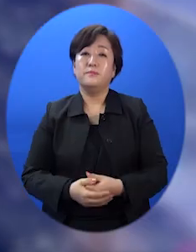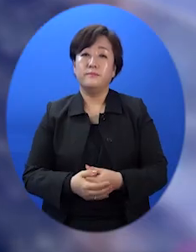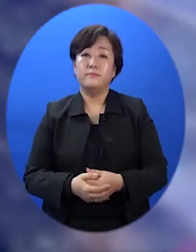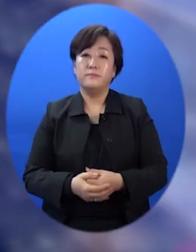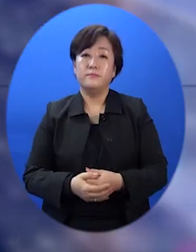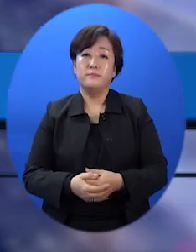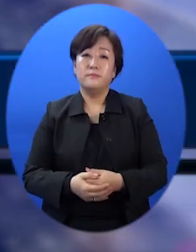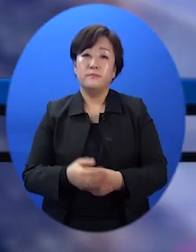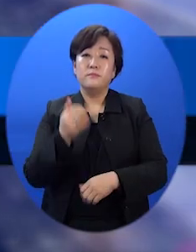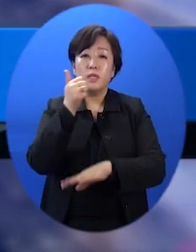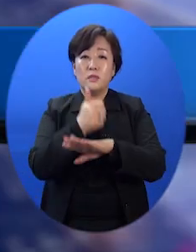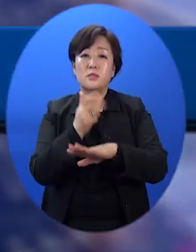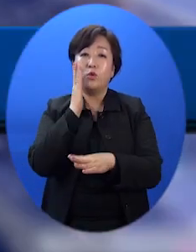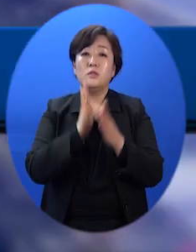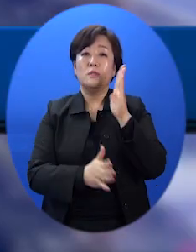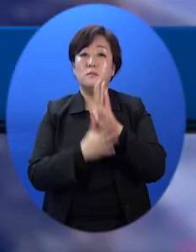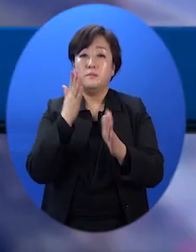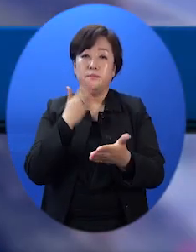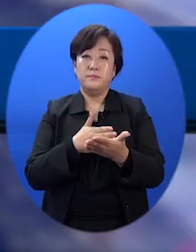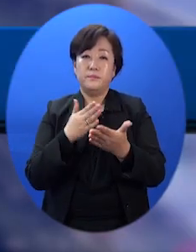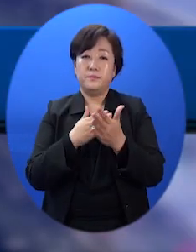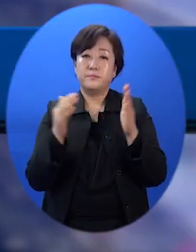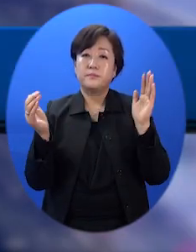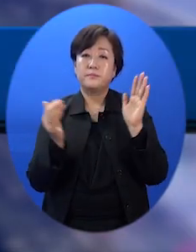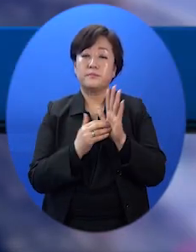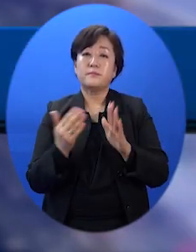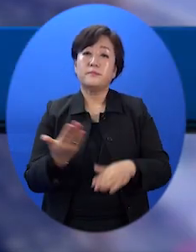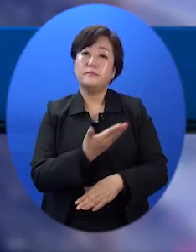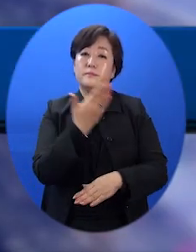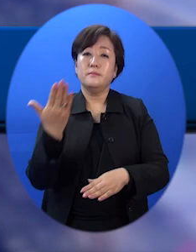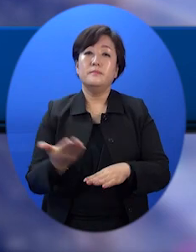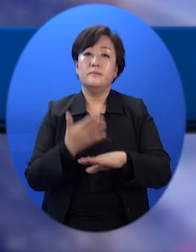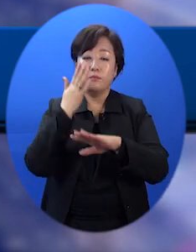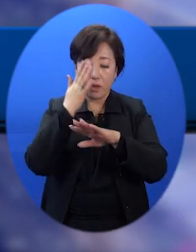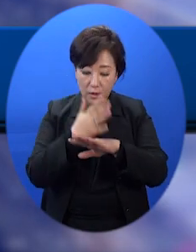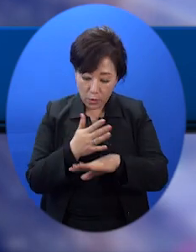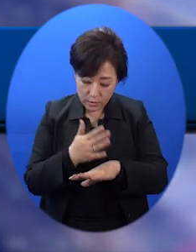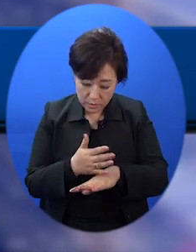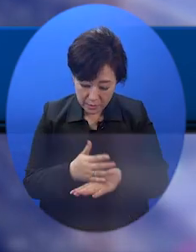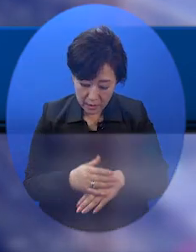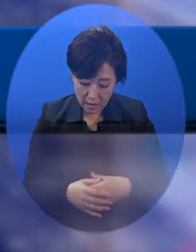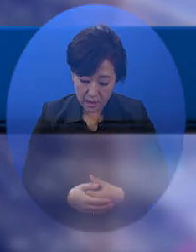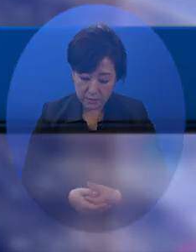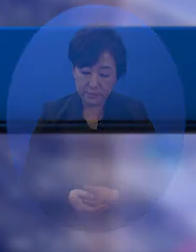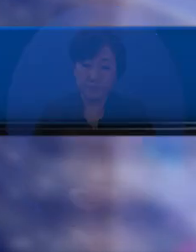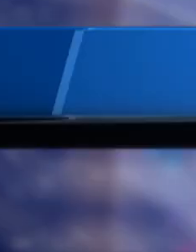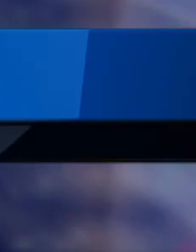이상으로 울산 시정 뉴스 마칩니다. 시청해주신 여러분 고맙습니다.